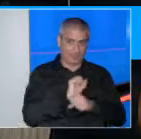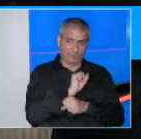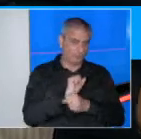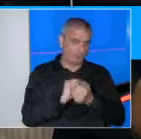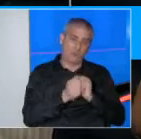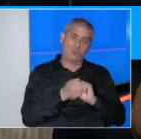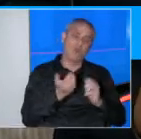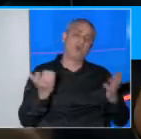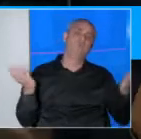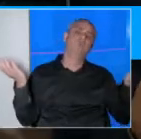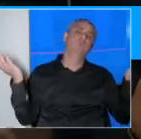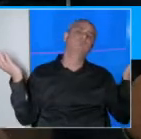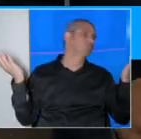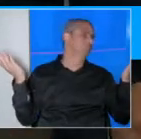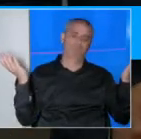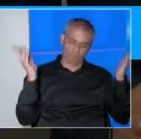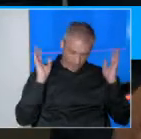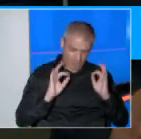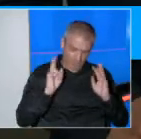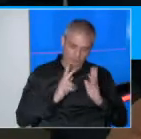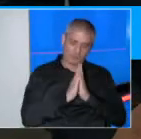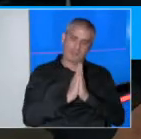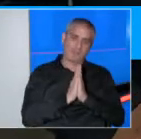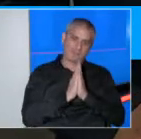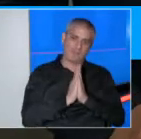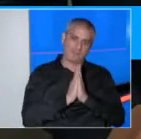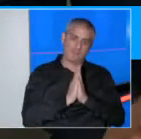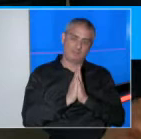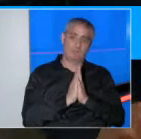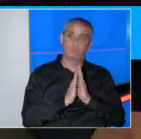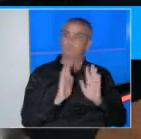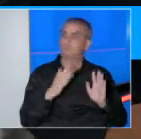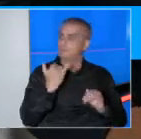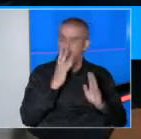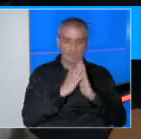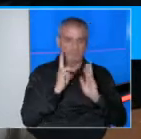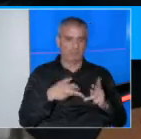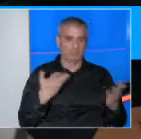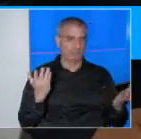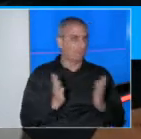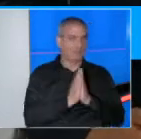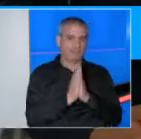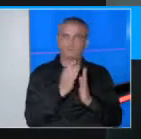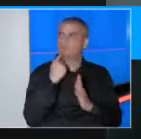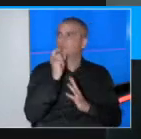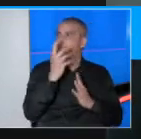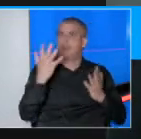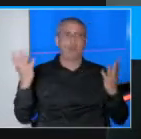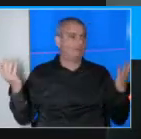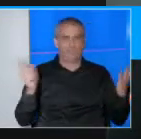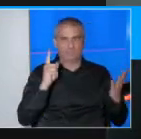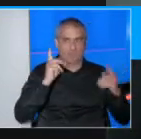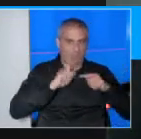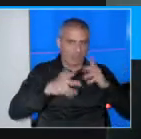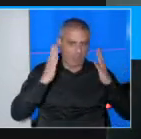או שאת אומרת, ממש לא, יש עדיין עוד תקווה? תמיד יש תקווה, תקווה זו מילה, אתה יודע, שהיא לא מילה